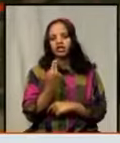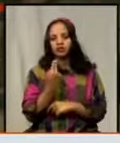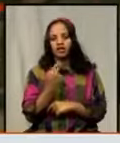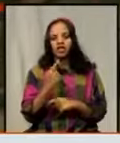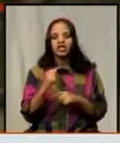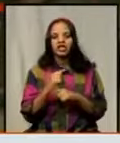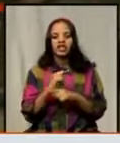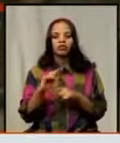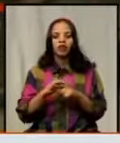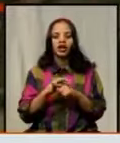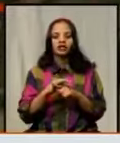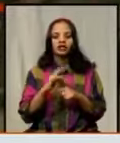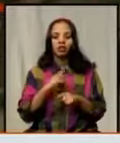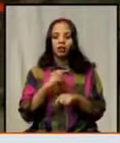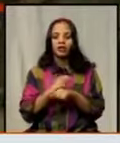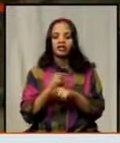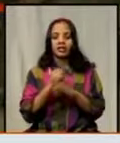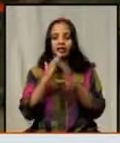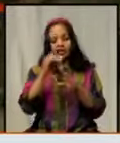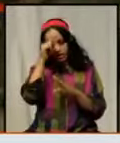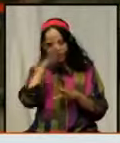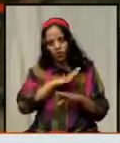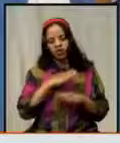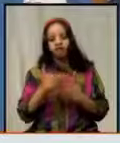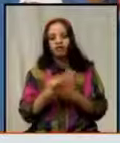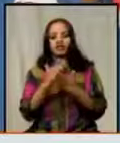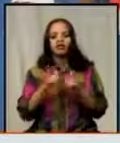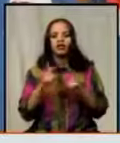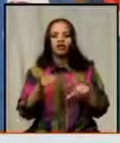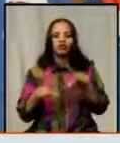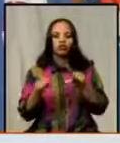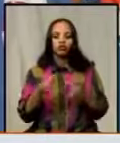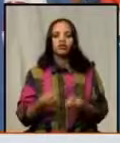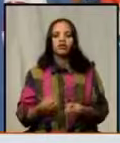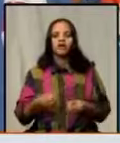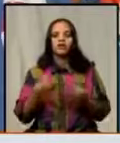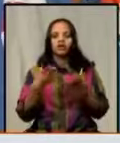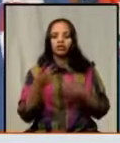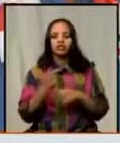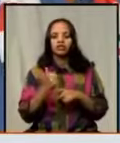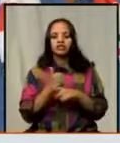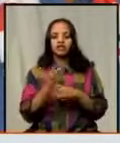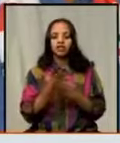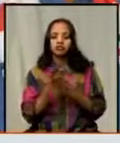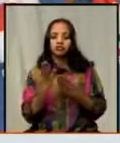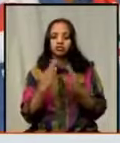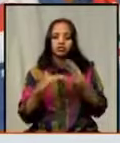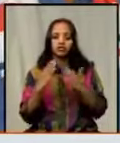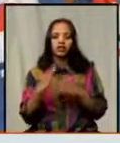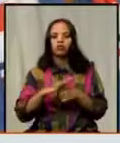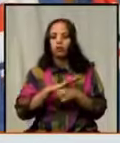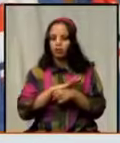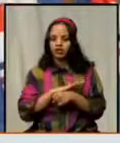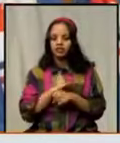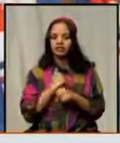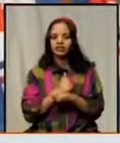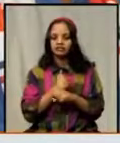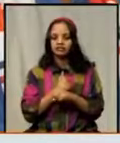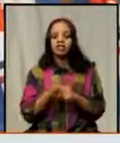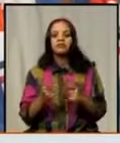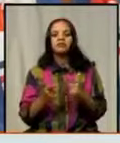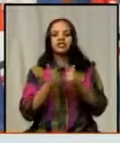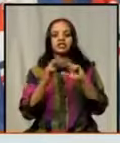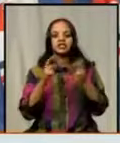የቴክኒክና ሙያ ተቋማት የሰለጠነ የሰው ኃይልን በማፍራት ትልቅ አስተዋጽኦ እያበረከተ በመሆኑ የማሰልጠኛ ቁሳቁስ ችግርን ለማሟላት እንደሚሰራ ምክትል